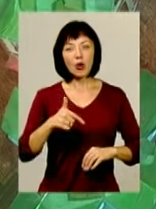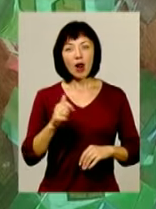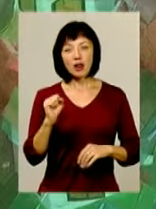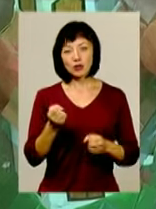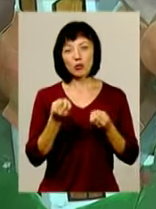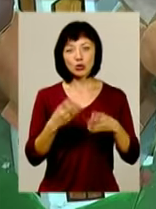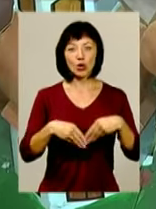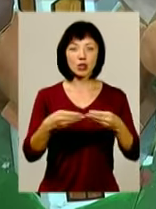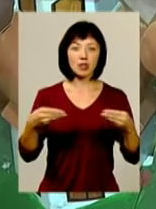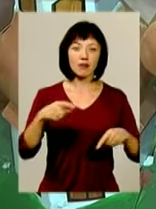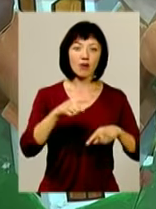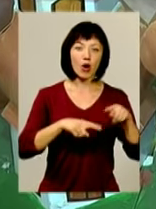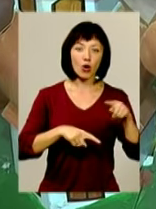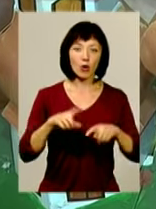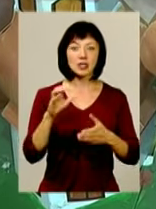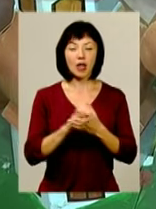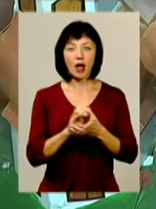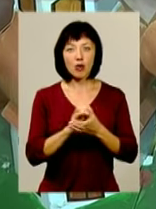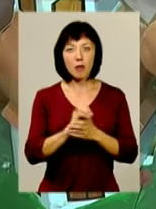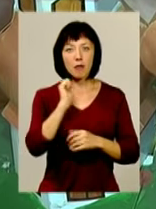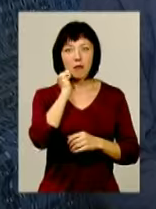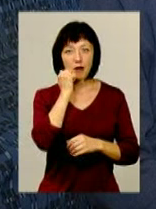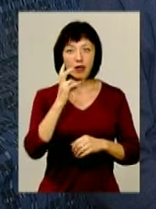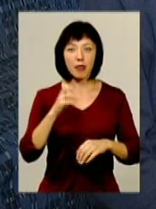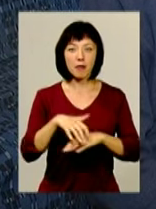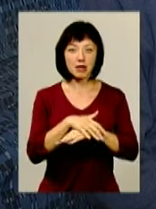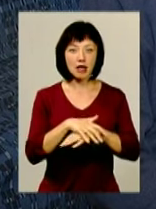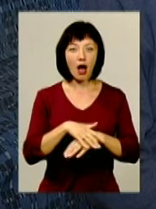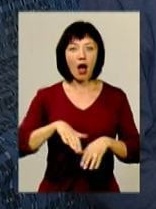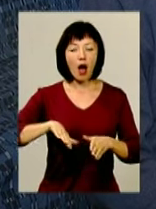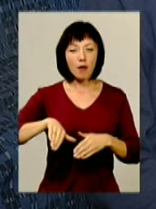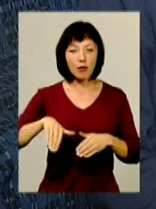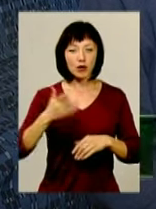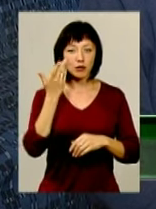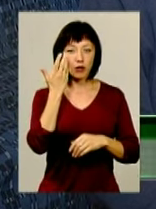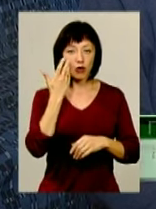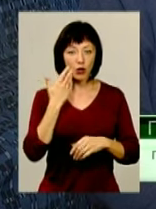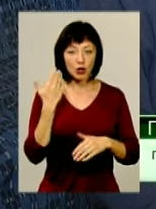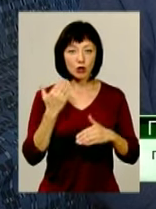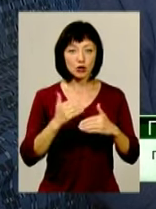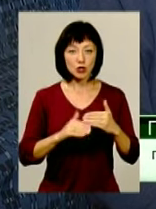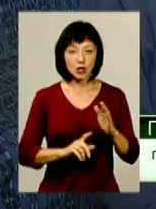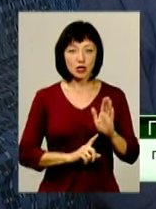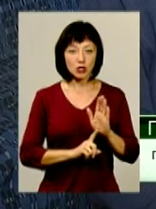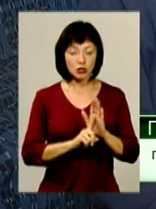роздавав родичам, знайомим, бабцям на базарі, а потім? А потім, коли вже оце почалася